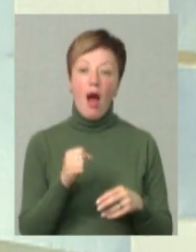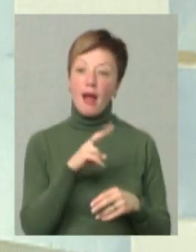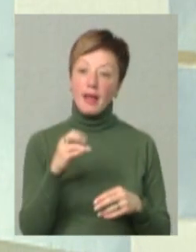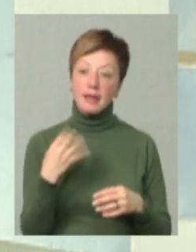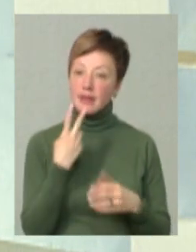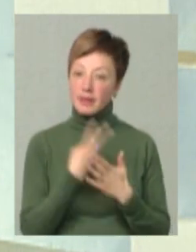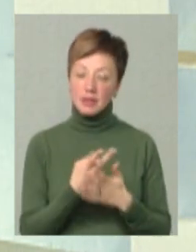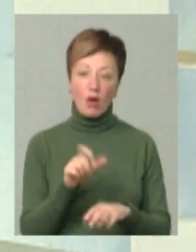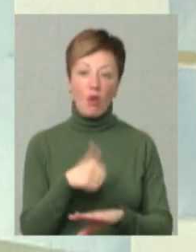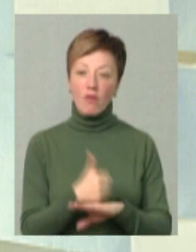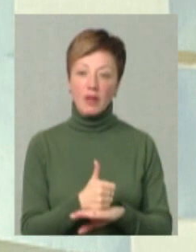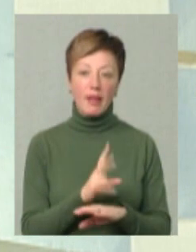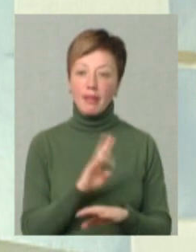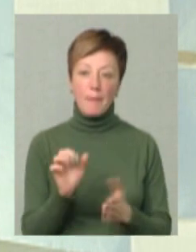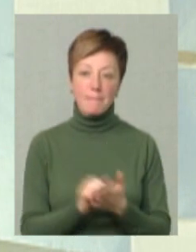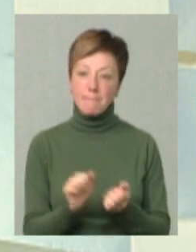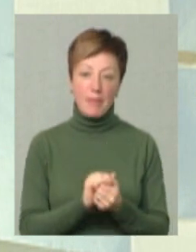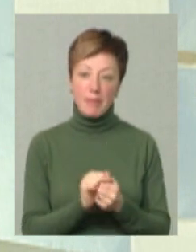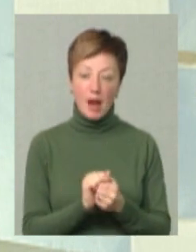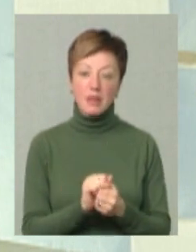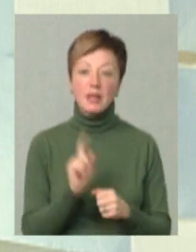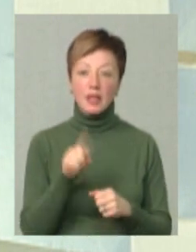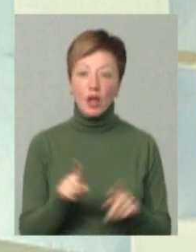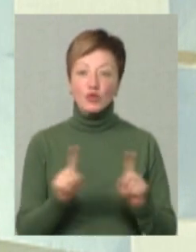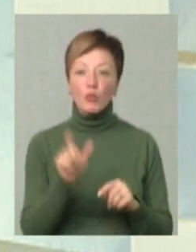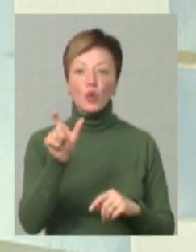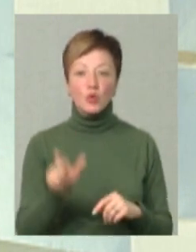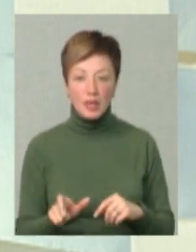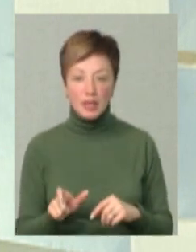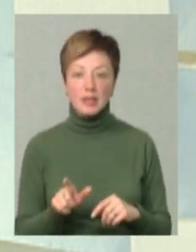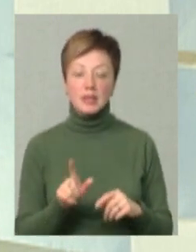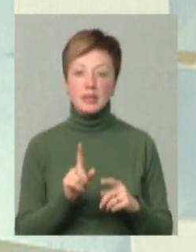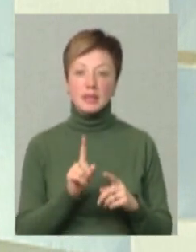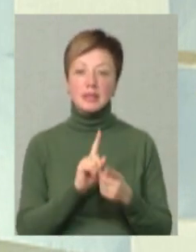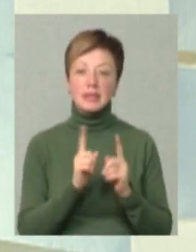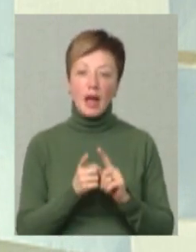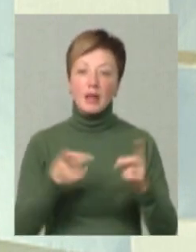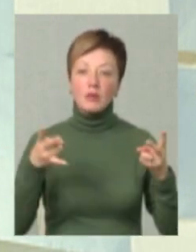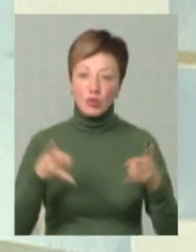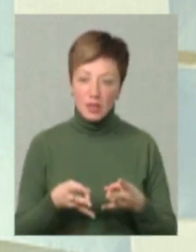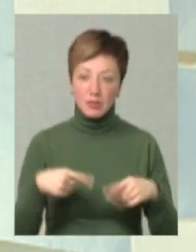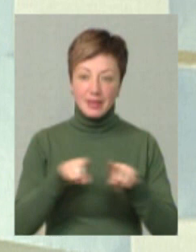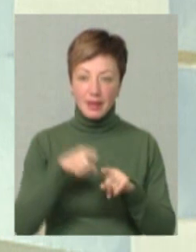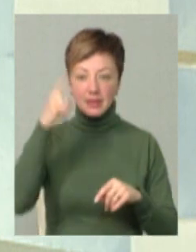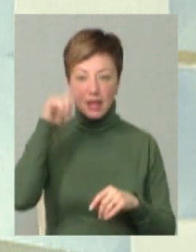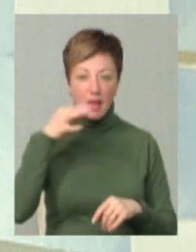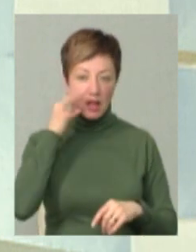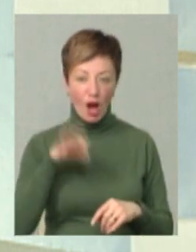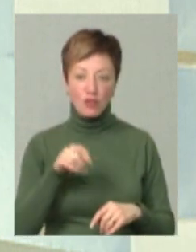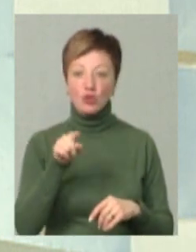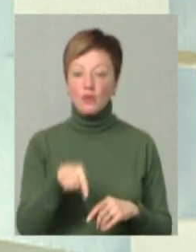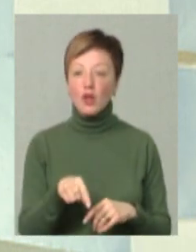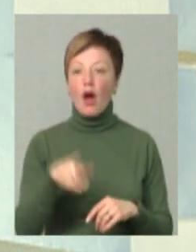тут найголовніше, в принципі, не папірець, не документ, а те, щоб людині стали в нагоді такі знання і навички, щоб